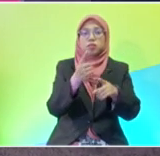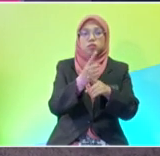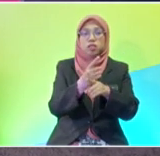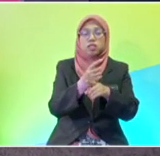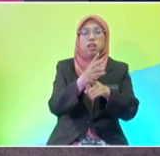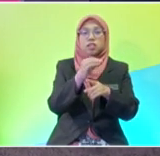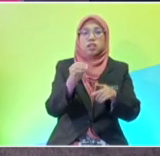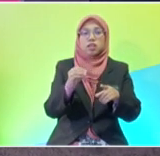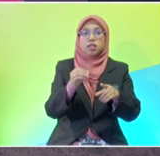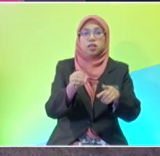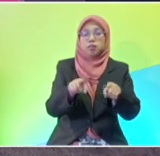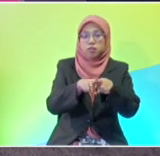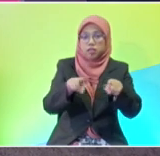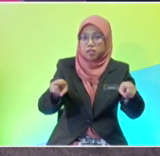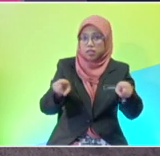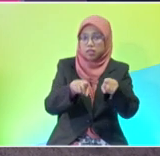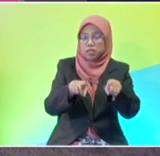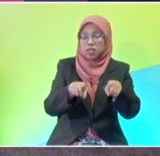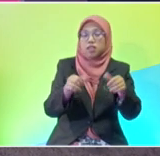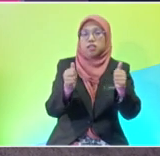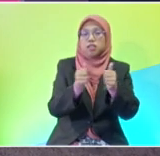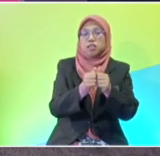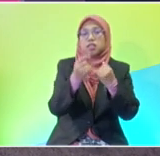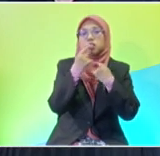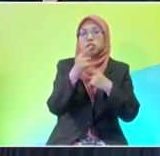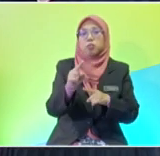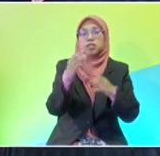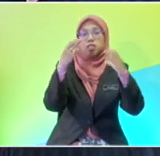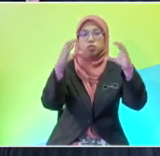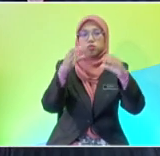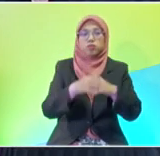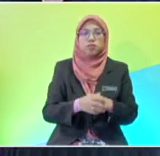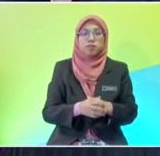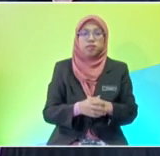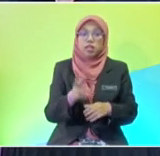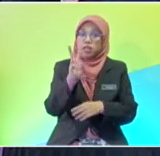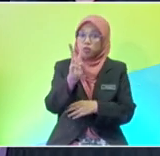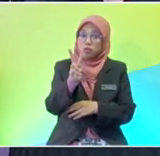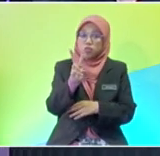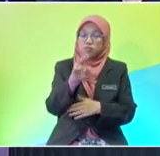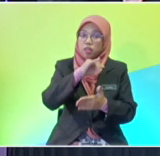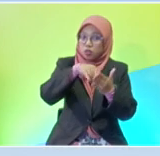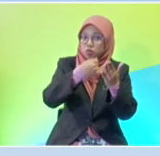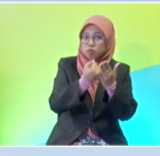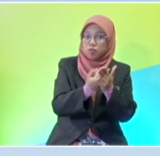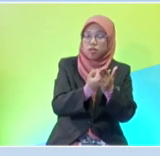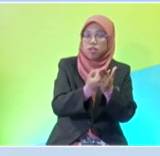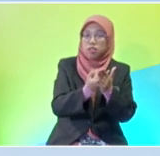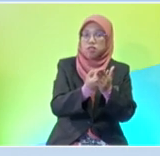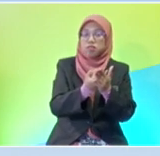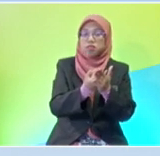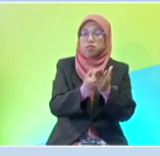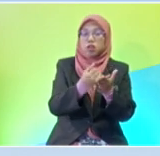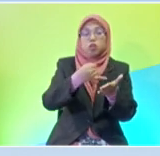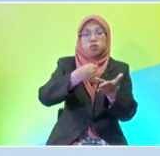jawaban yang Cikgu berikan oke yang kedua jumlah jualan kredit